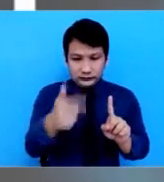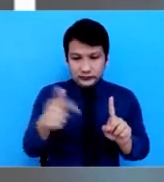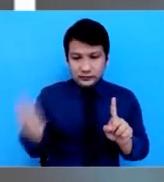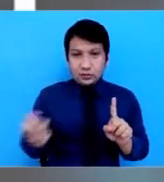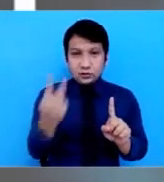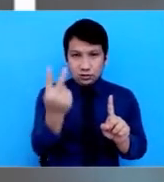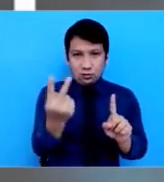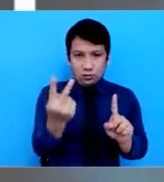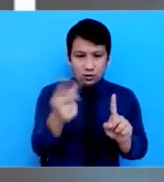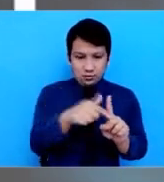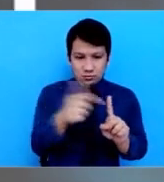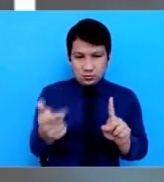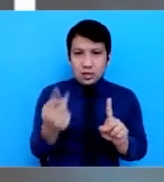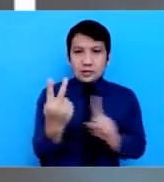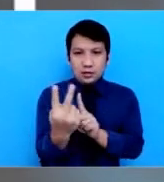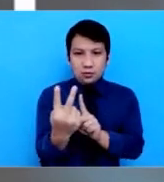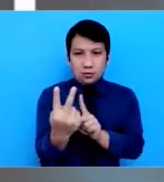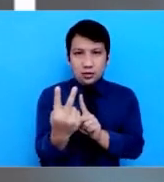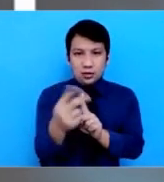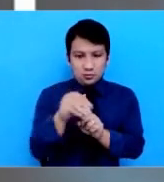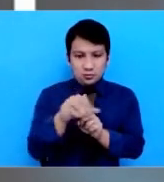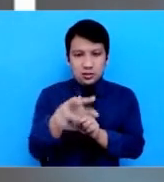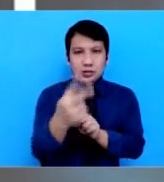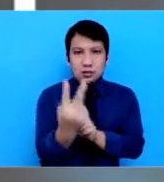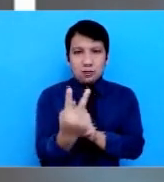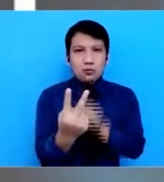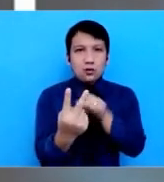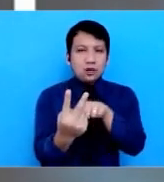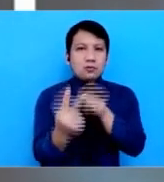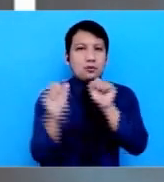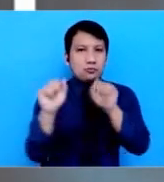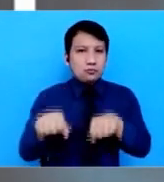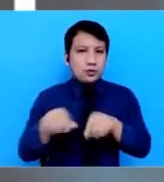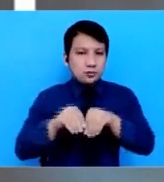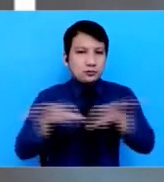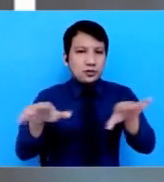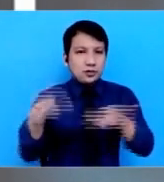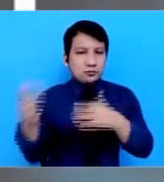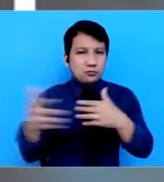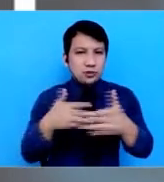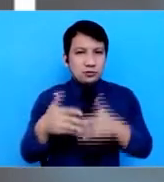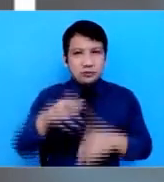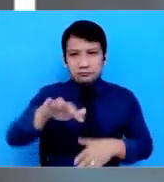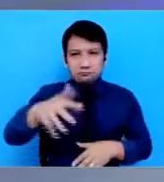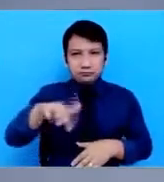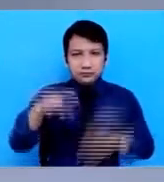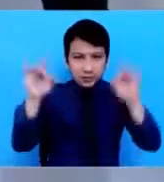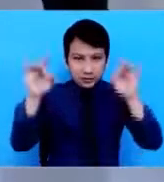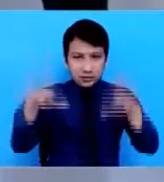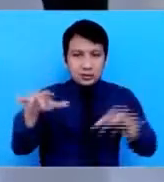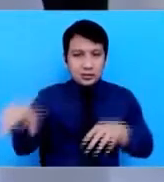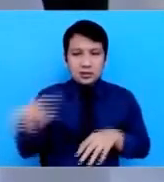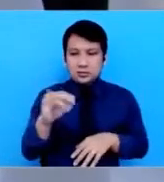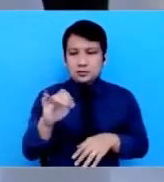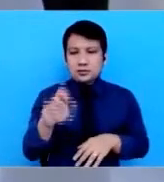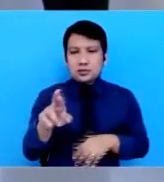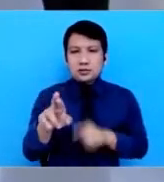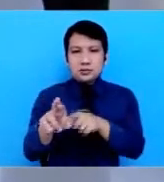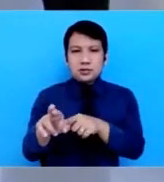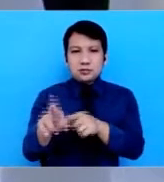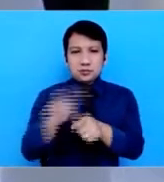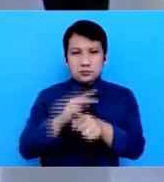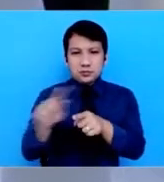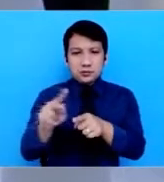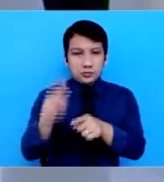ang maaari niyang mahawaan. Dahil dito, maituturing daw na nasa moderate risk na ang NCR. Ayon kay Professor Guido